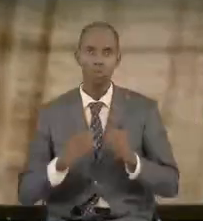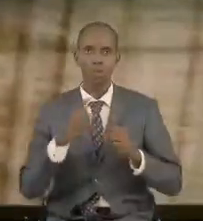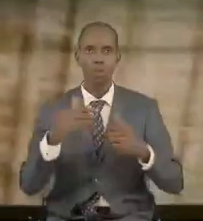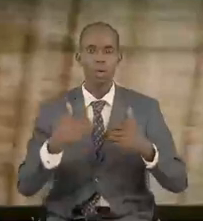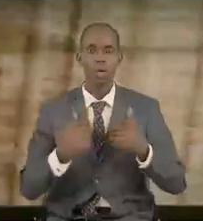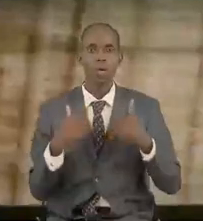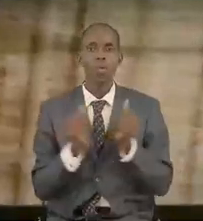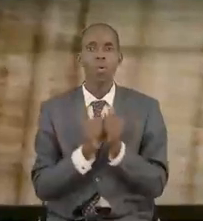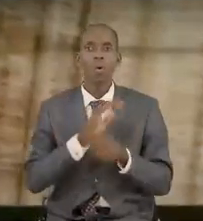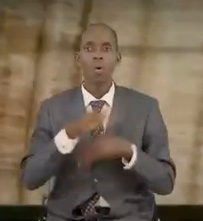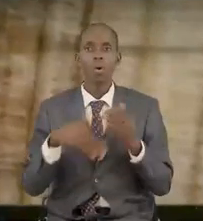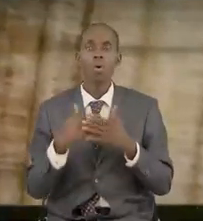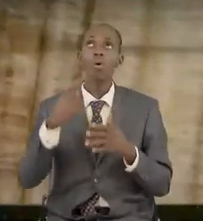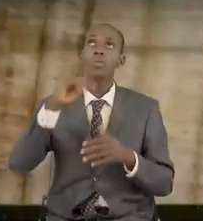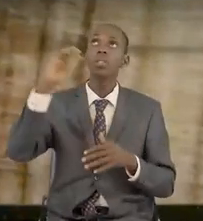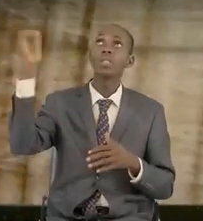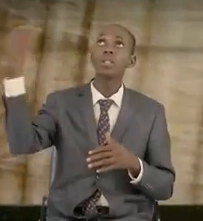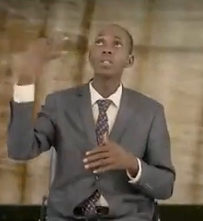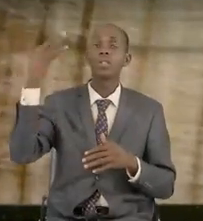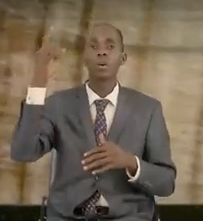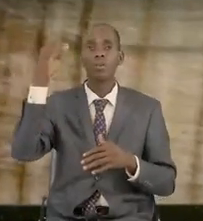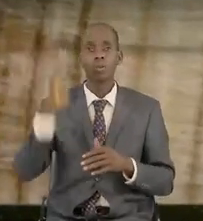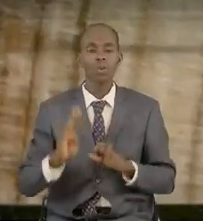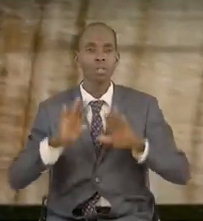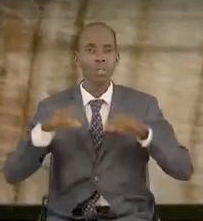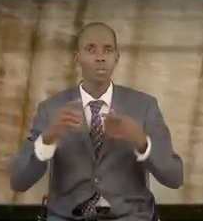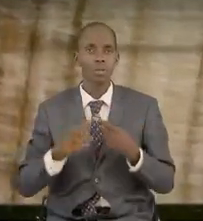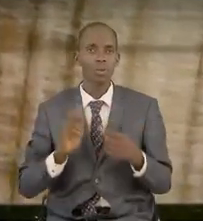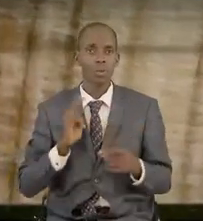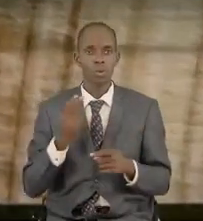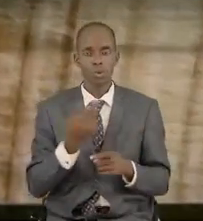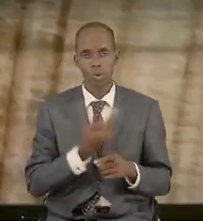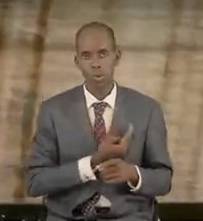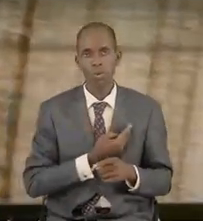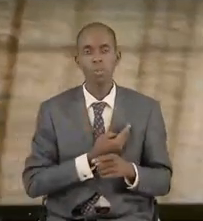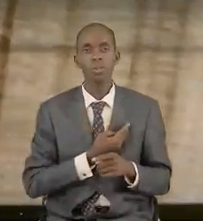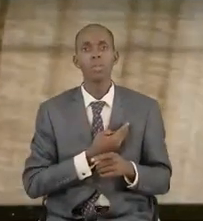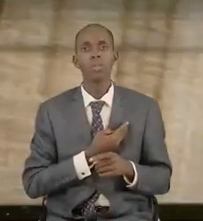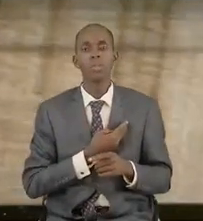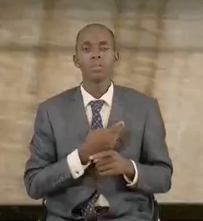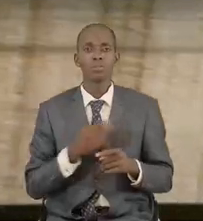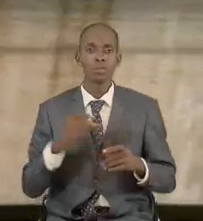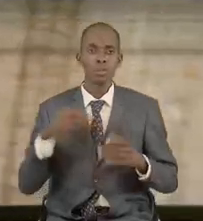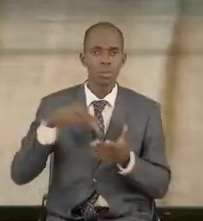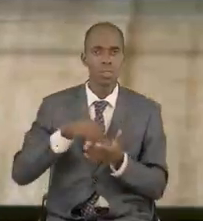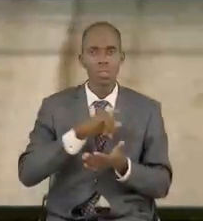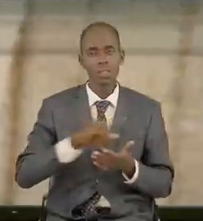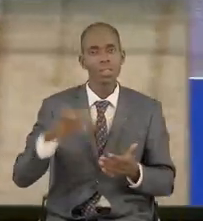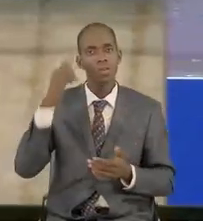que nous avons de toute la grâce de la grâce de Dieu qui nous a été au fait combattre